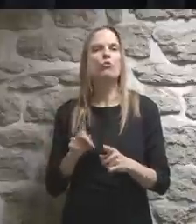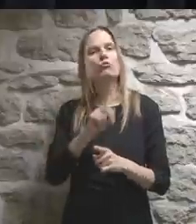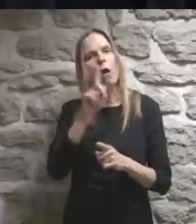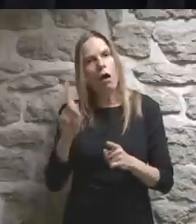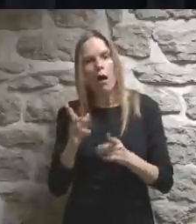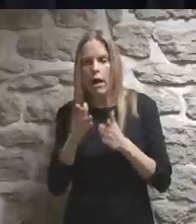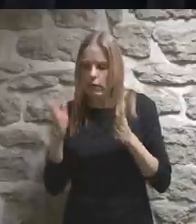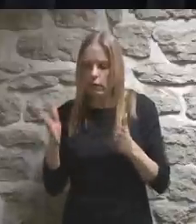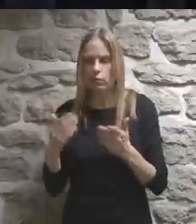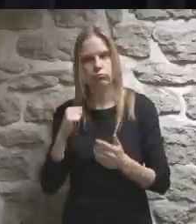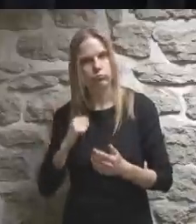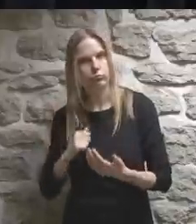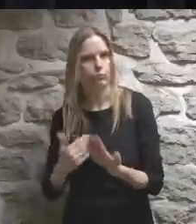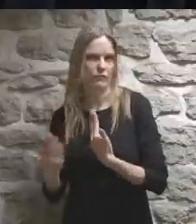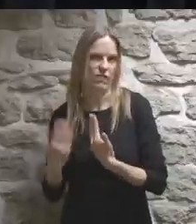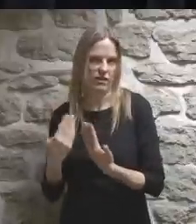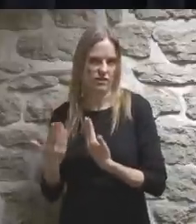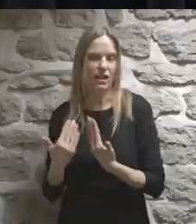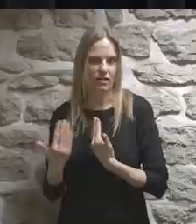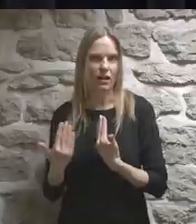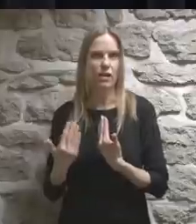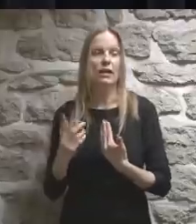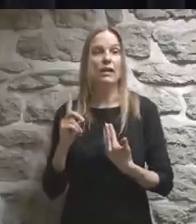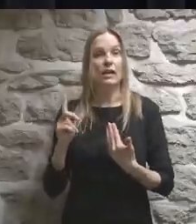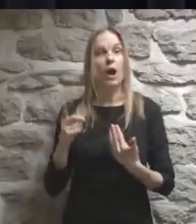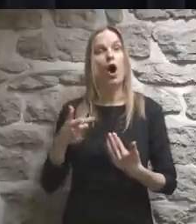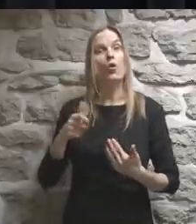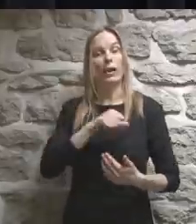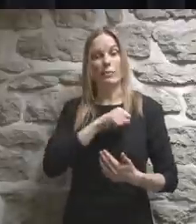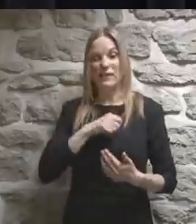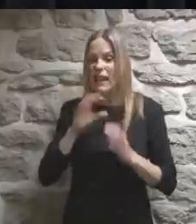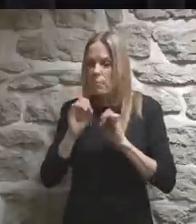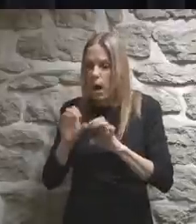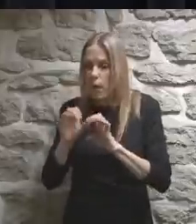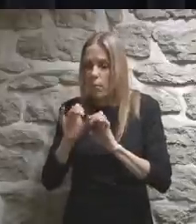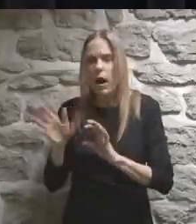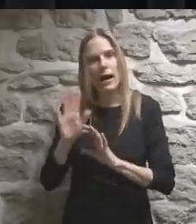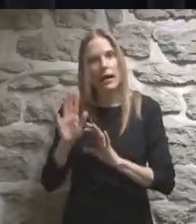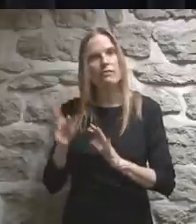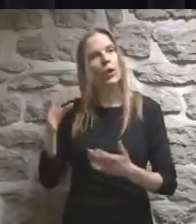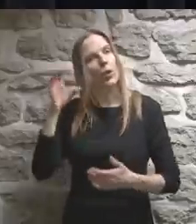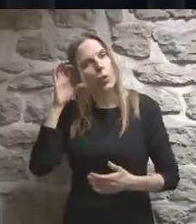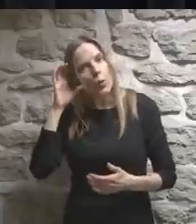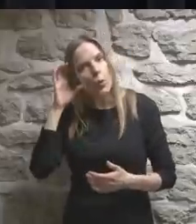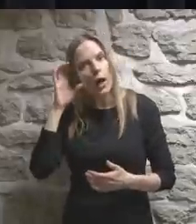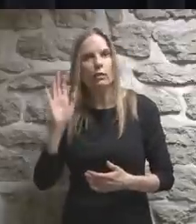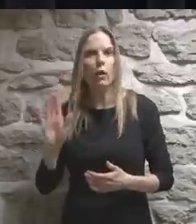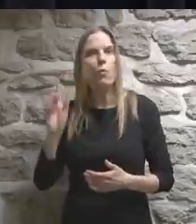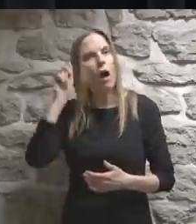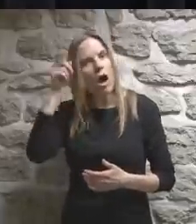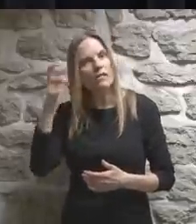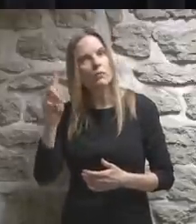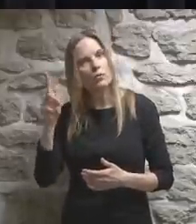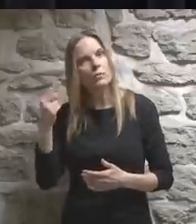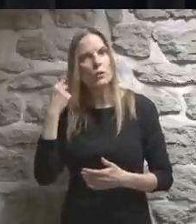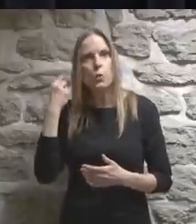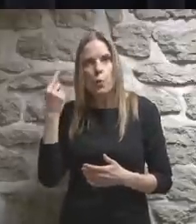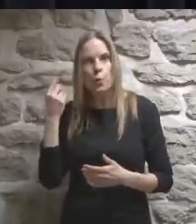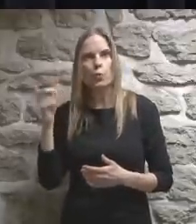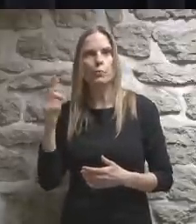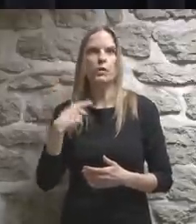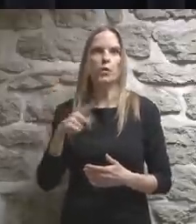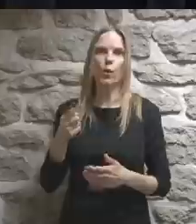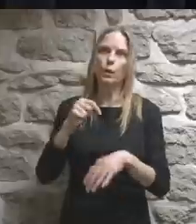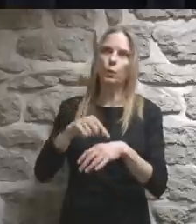vestelda ja just ise mitte väga palju rääkida, vaid pigem kuulata, mida ta arvab, mõtleb, mida ta on kuulnud, mis tunded tal